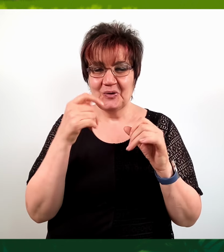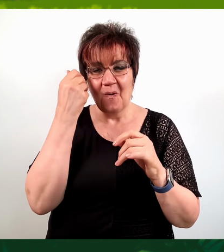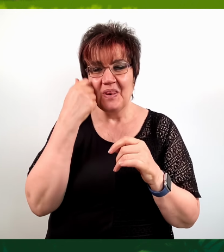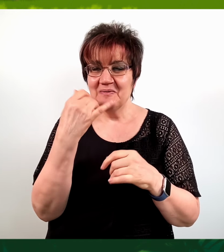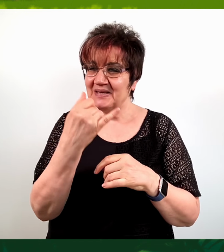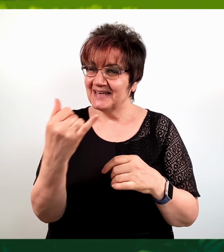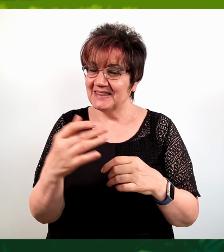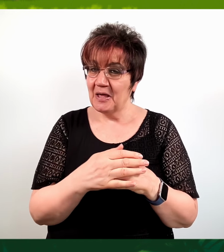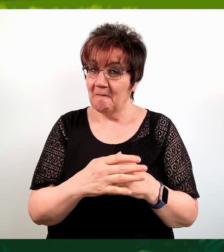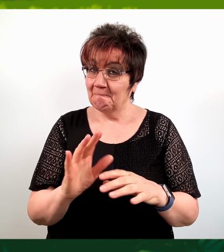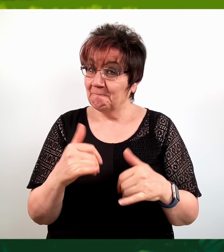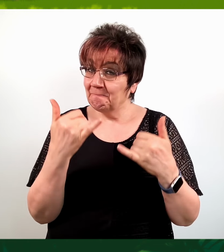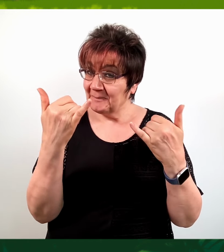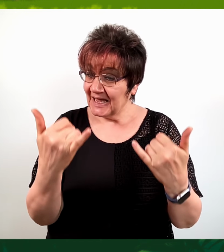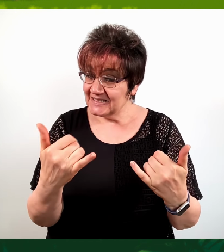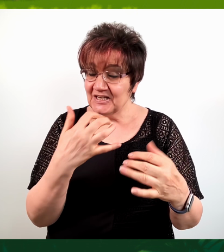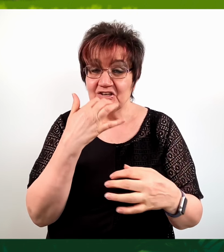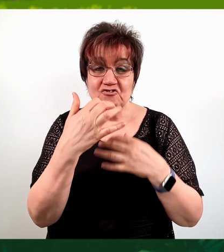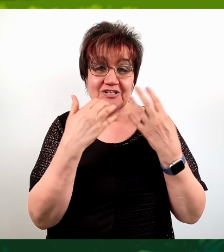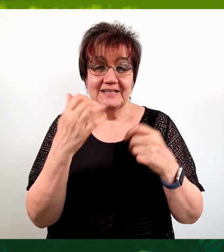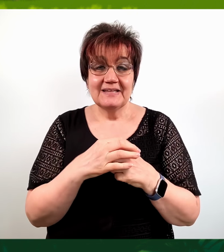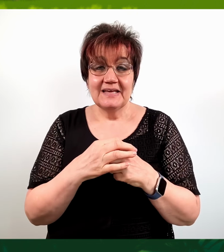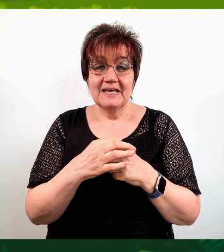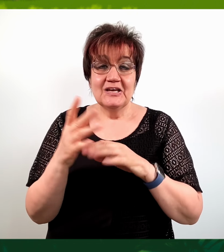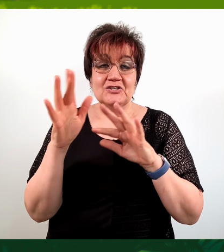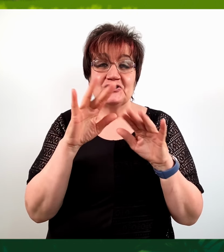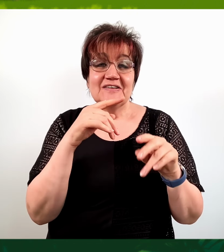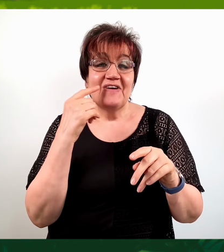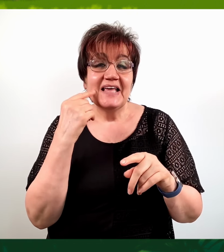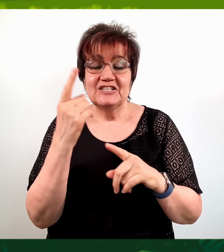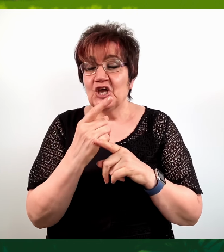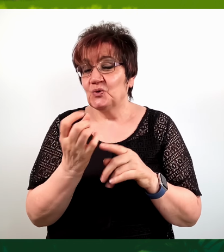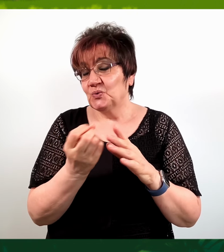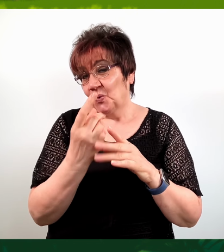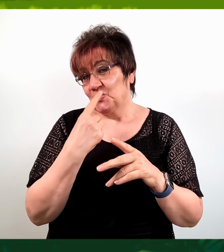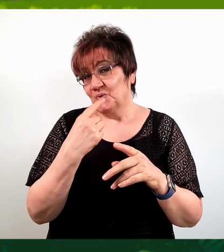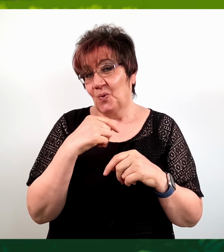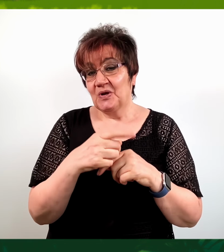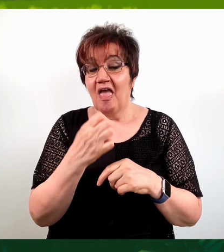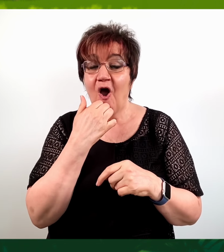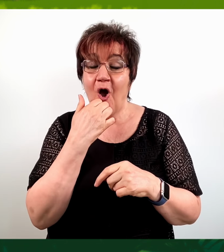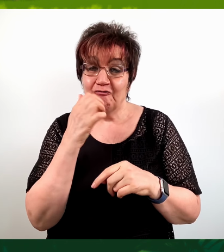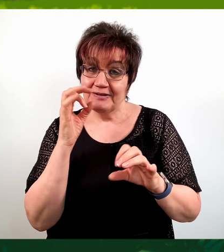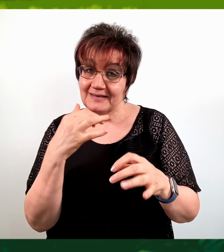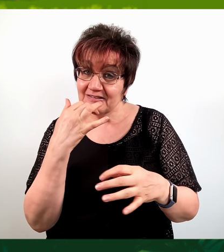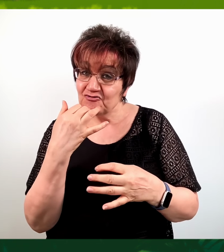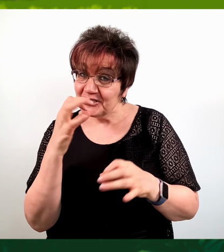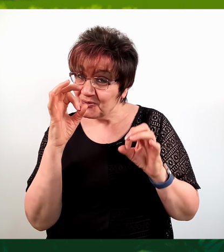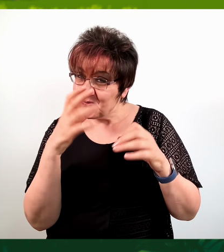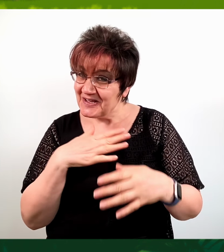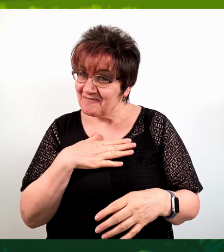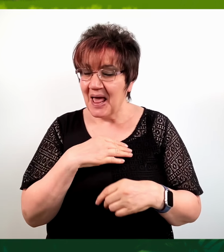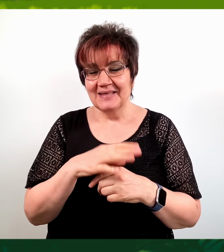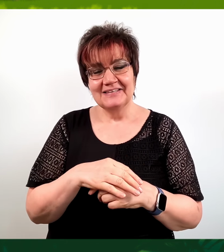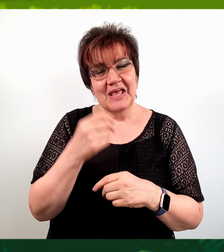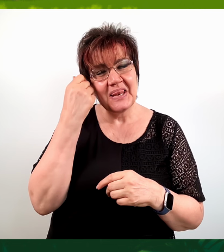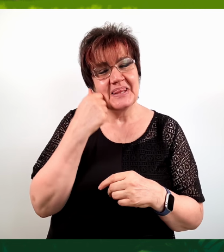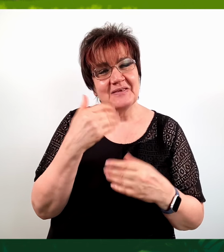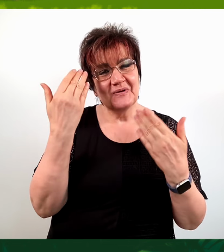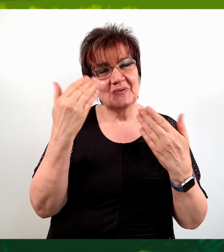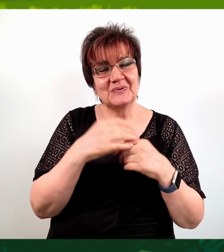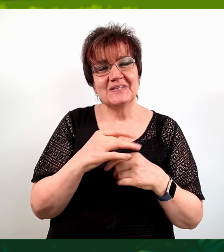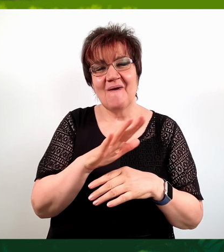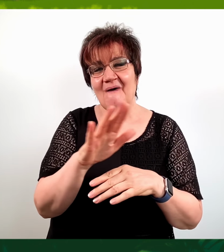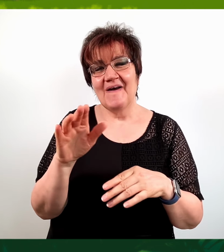So, liebe Kinder, das war die Geschichte Schneeweißchen und Rosenrot. Ich hoffe, diese Geschichte hat euch gefallen. Liebe